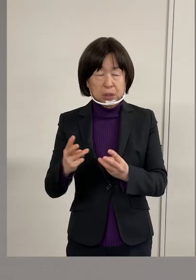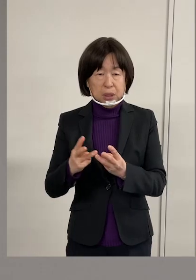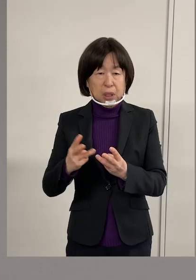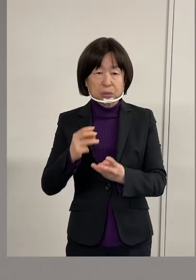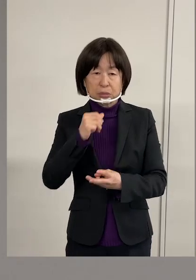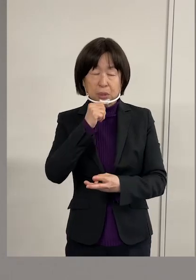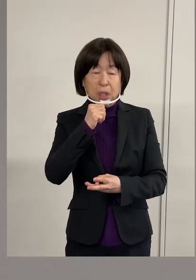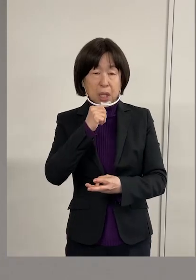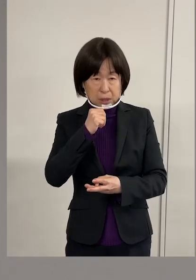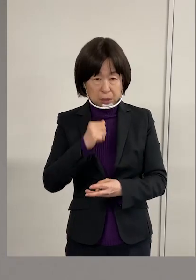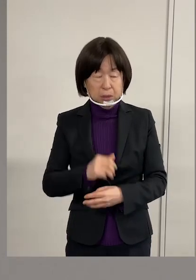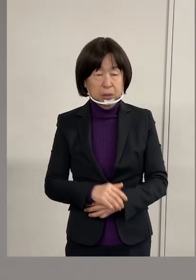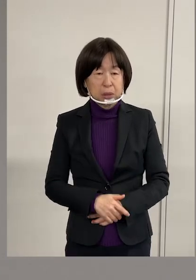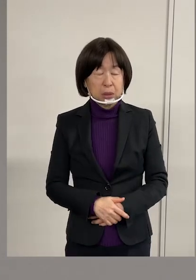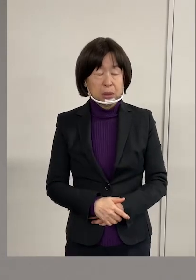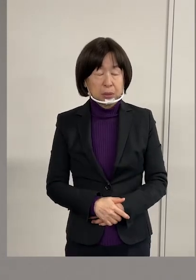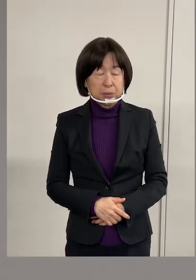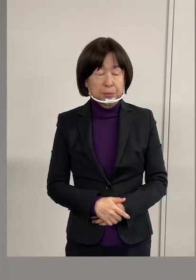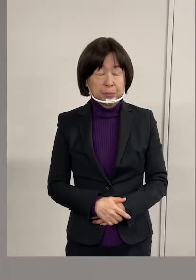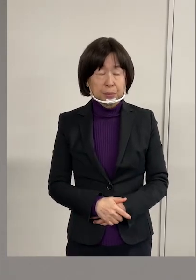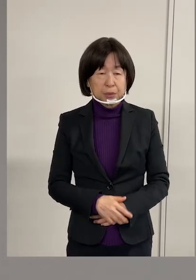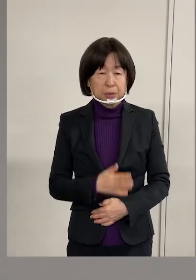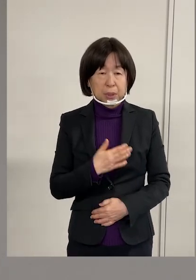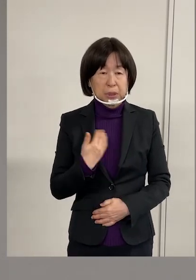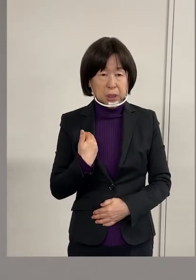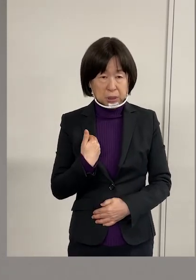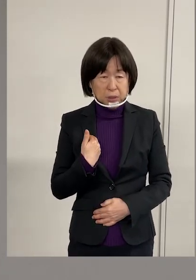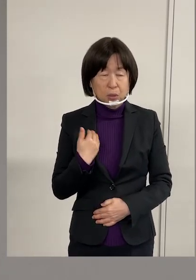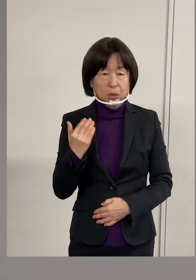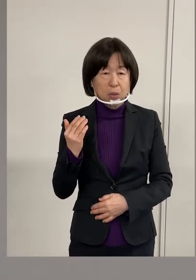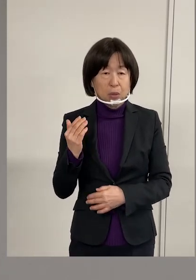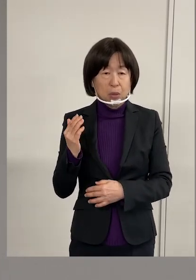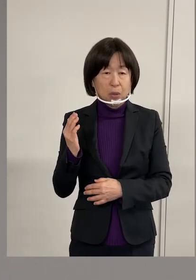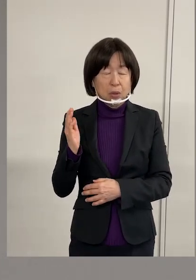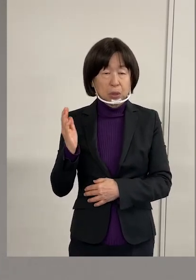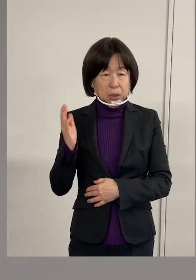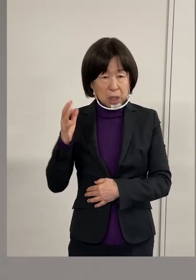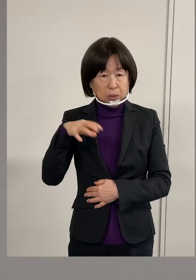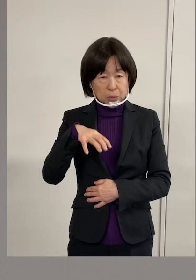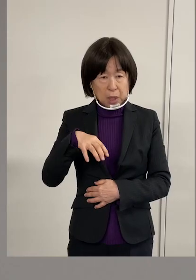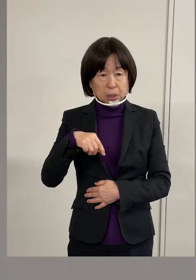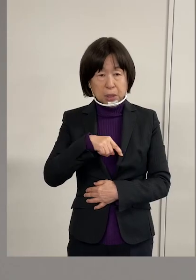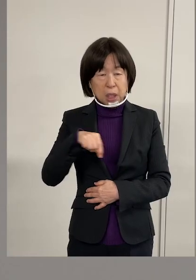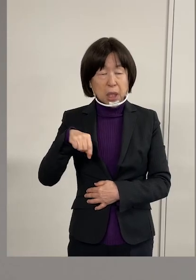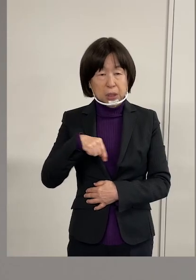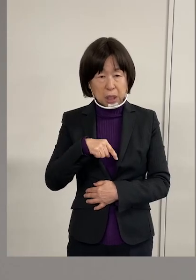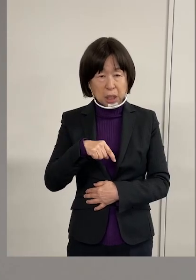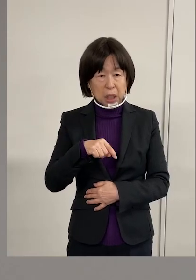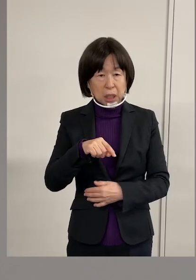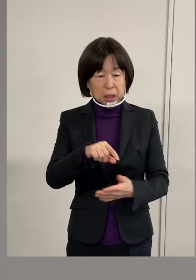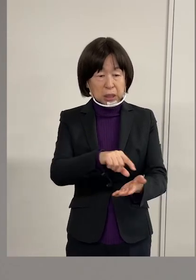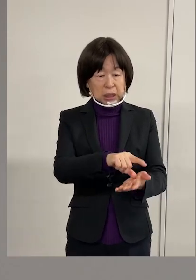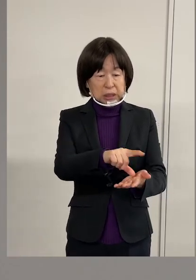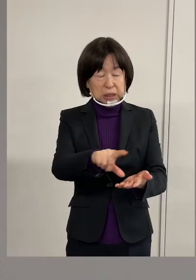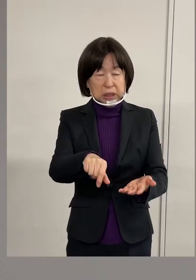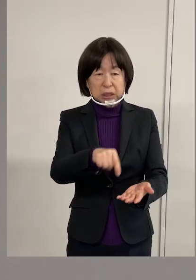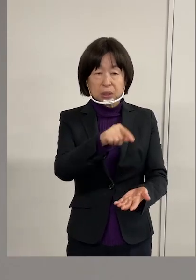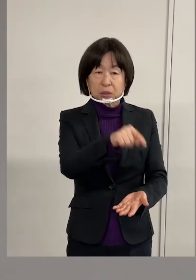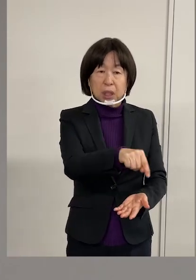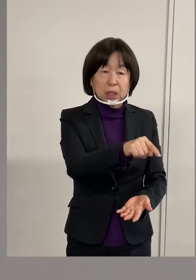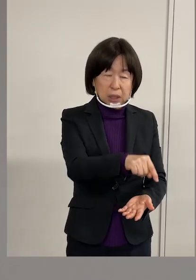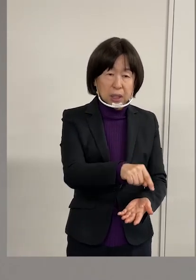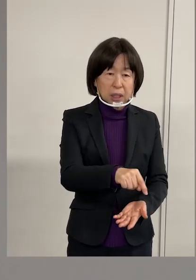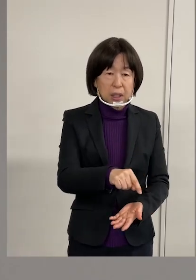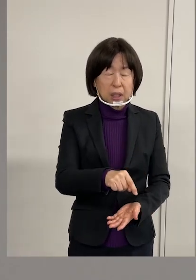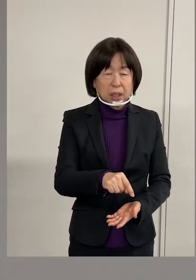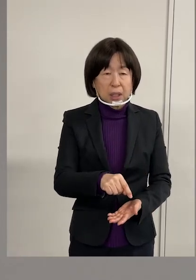まあ、そこはですね、まあ、我々役所の中でも、そういう地域活動に定年後はですね、協